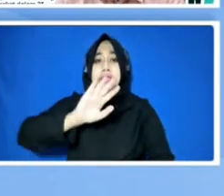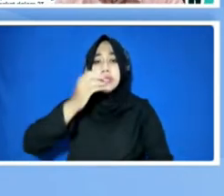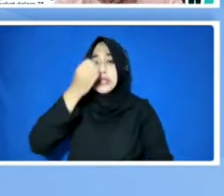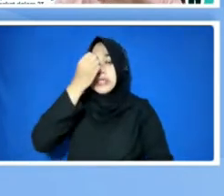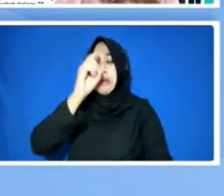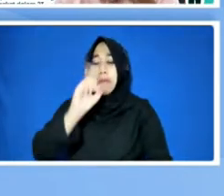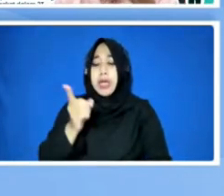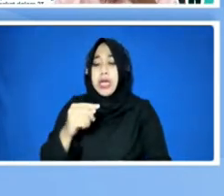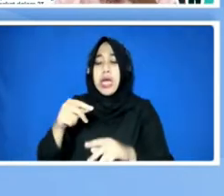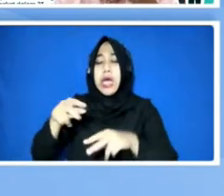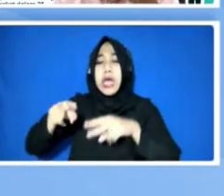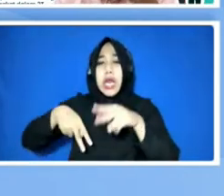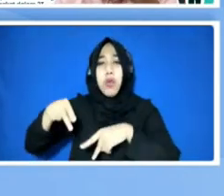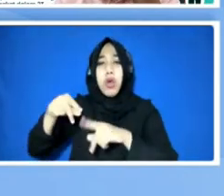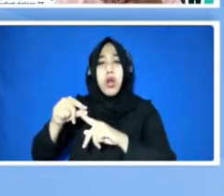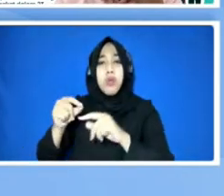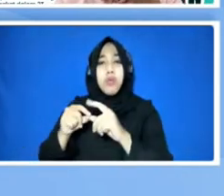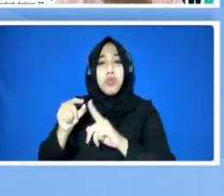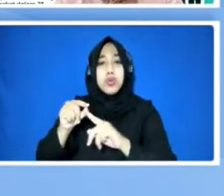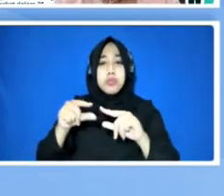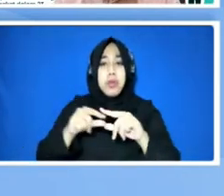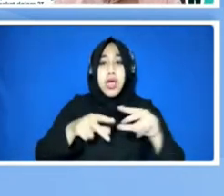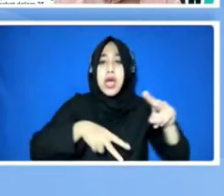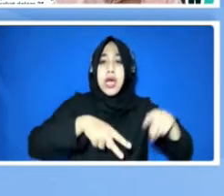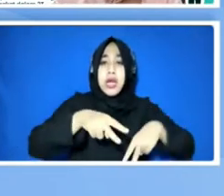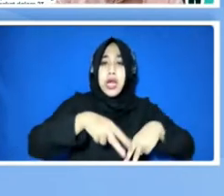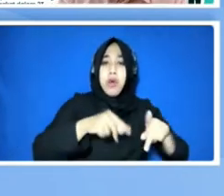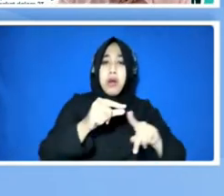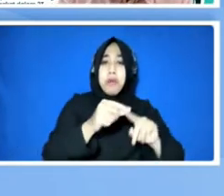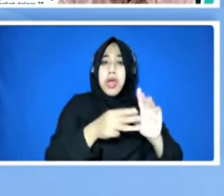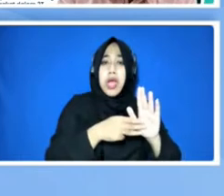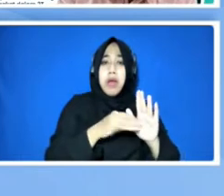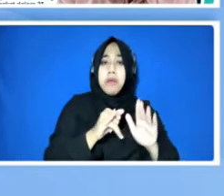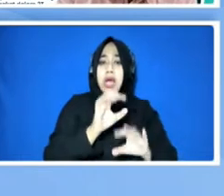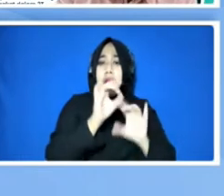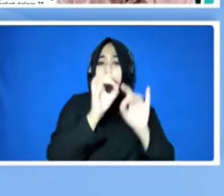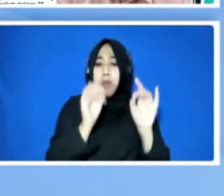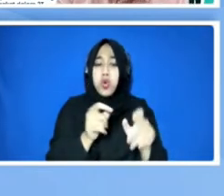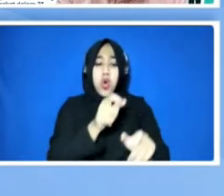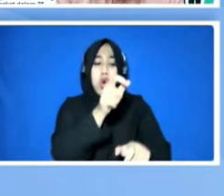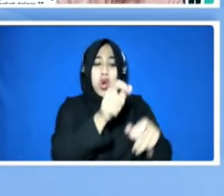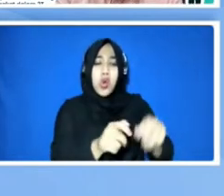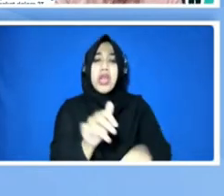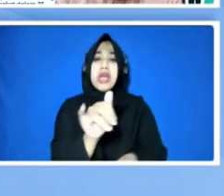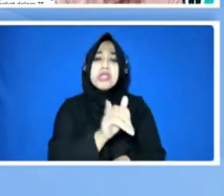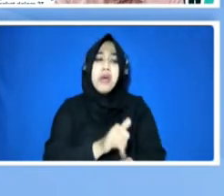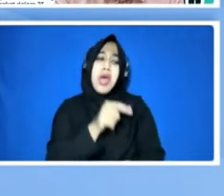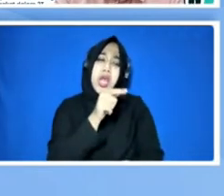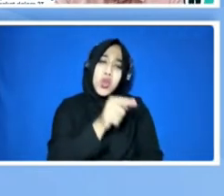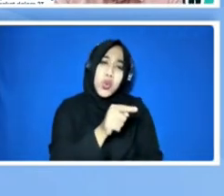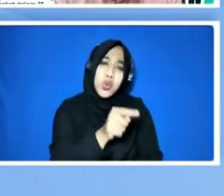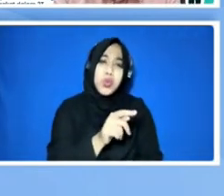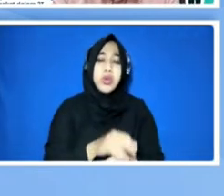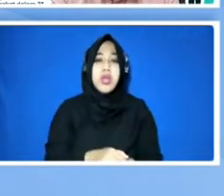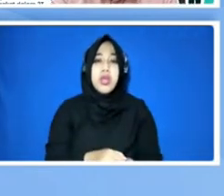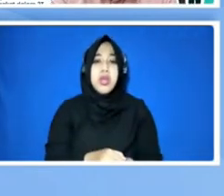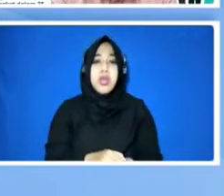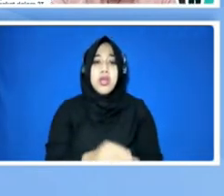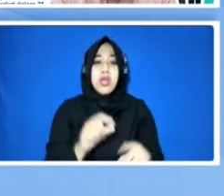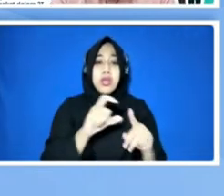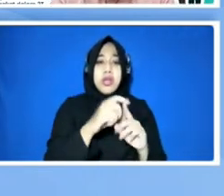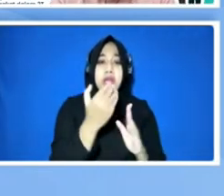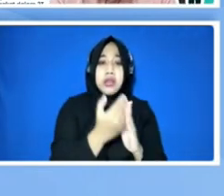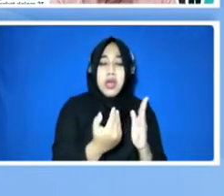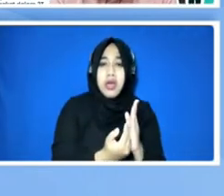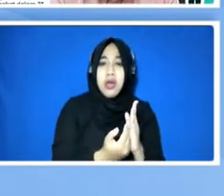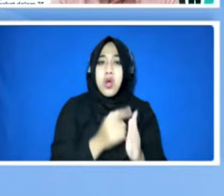Puspa, relawan PMI, atau relawan siapapun, orang yang sama itu juga gitu. Nah itu kita samakan, database relawan mesti clear